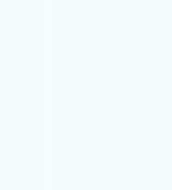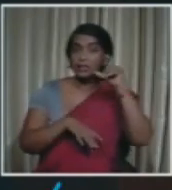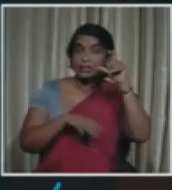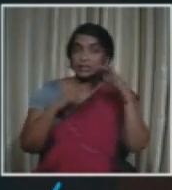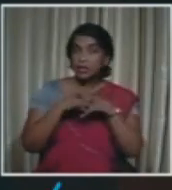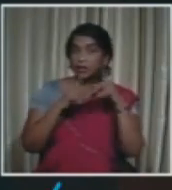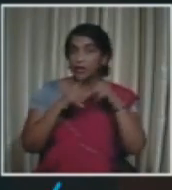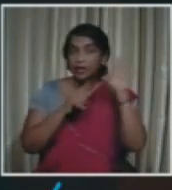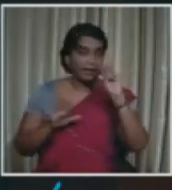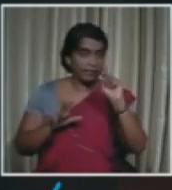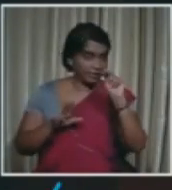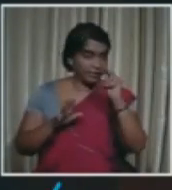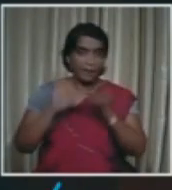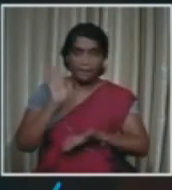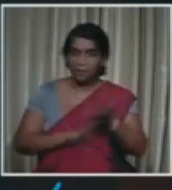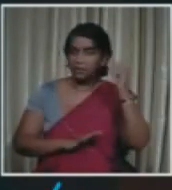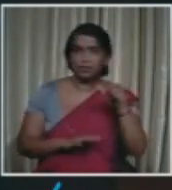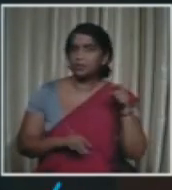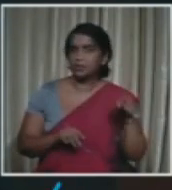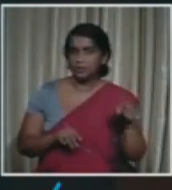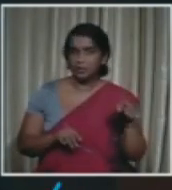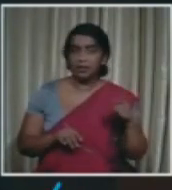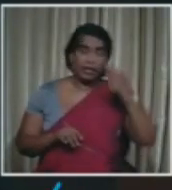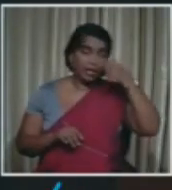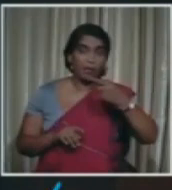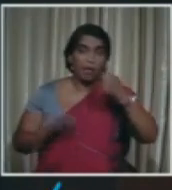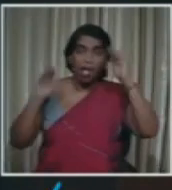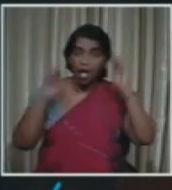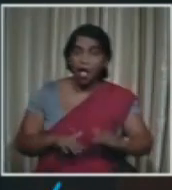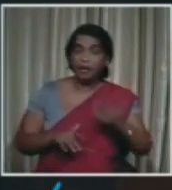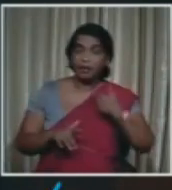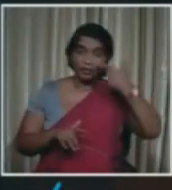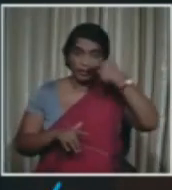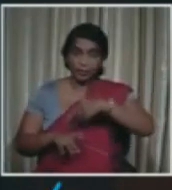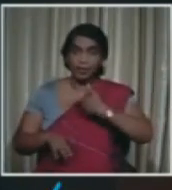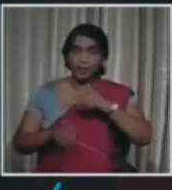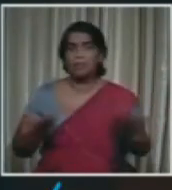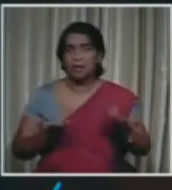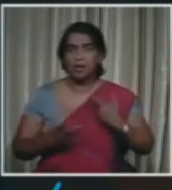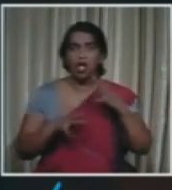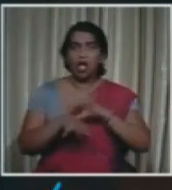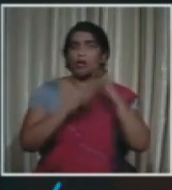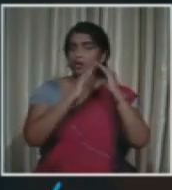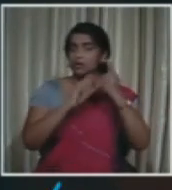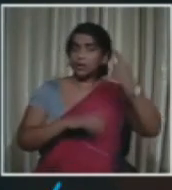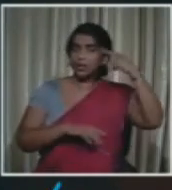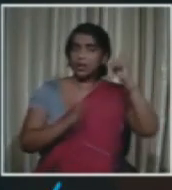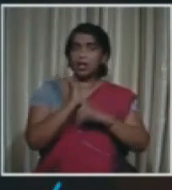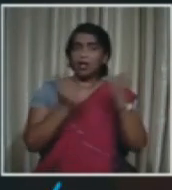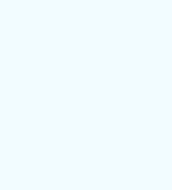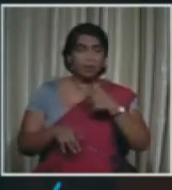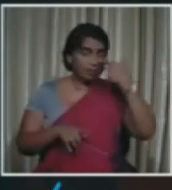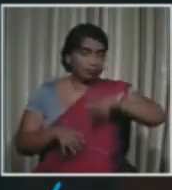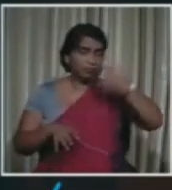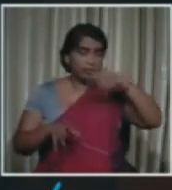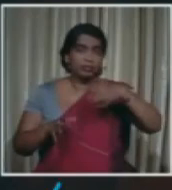පමණක් නෙවෙයි. තවත් අලවිසල් 3කට කිසිම විදියකින් මේක තෙල් මිල අඩු වෙලාවේ පටවගෙන ගිල්ල හංගගෙන තිබිච්ච එකක් නෙවෙයි. ඊයේ දවසේ බවුසර්